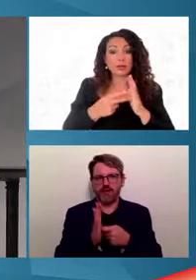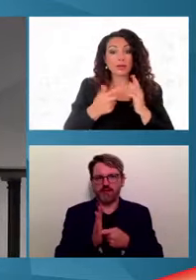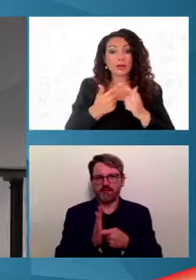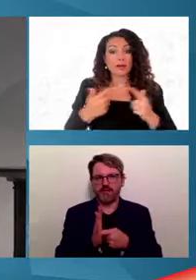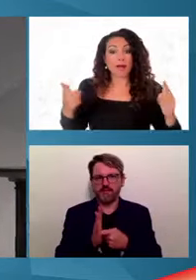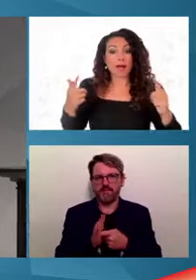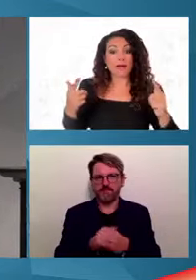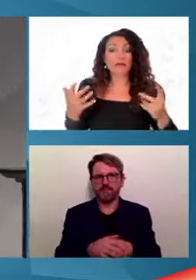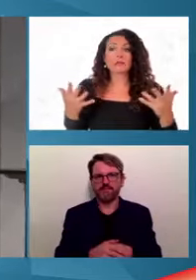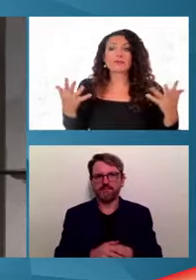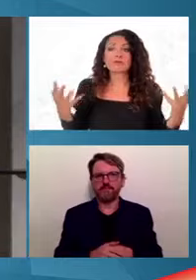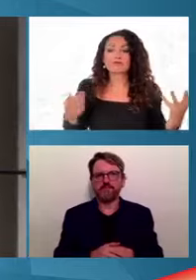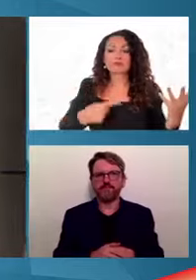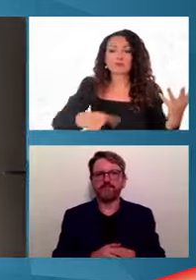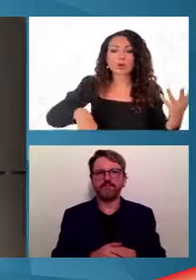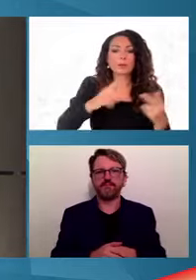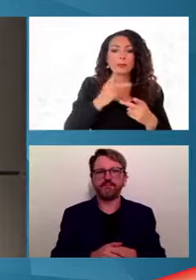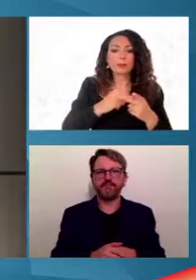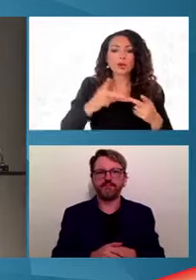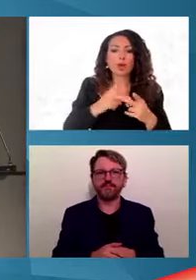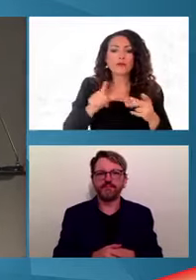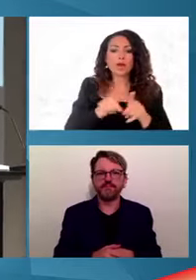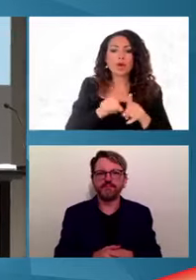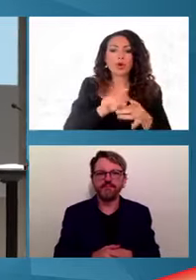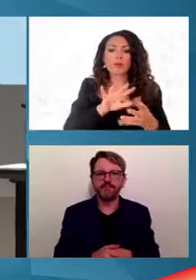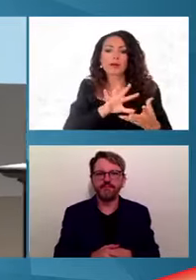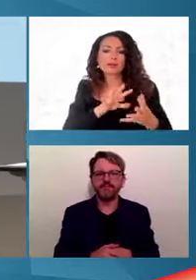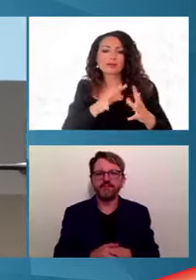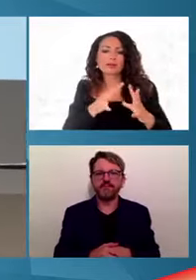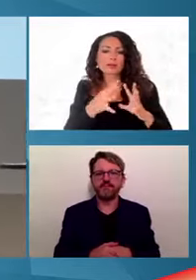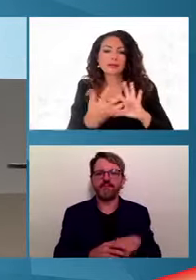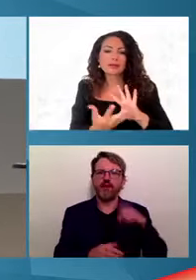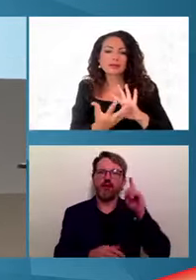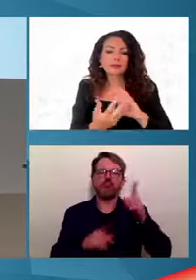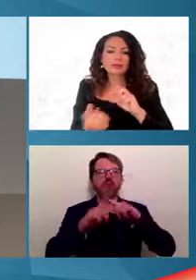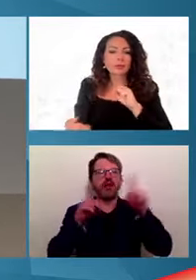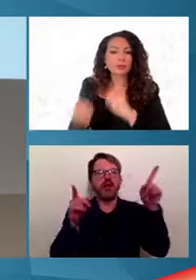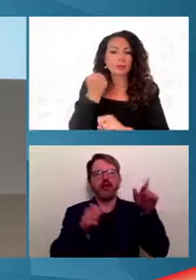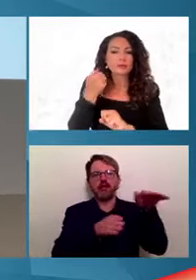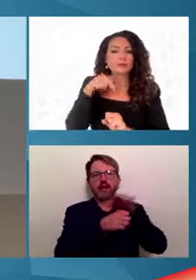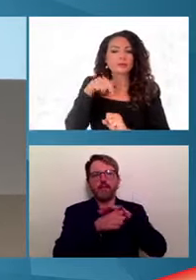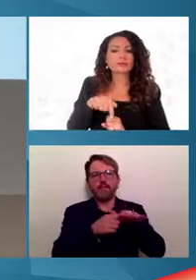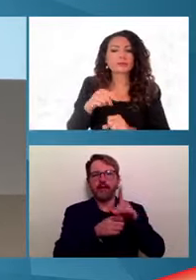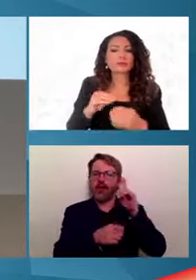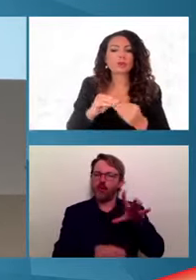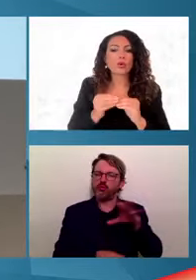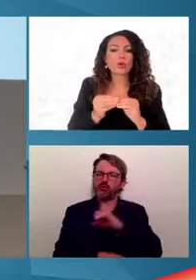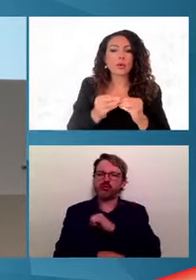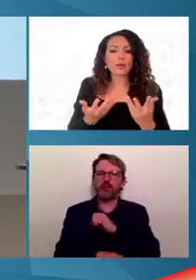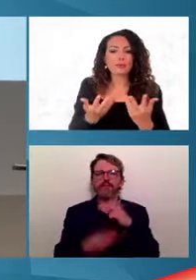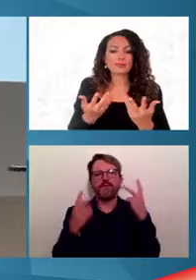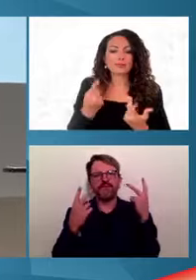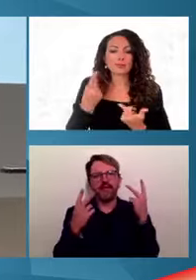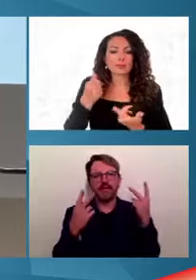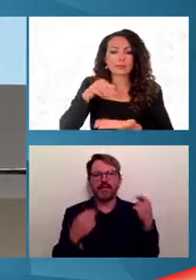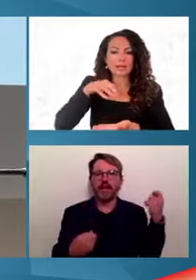un'opportunità. Siamo riusciti ad aumentare ed investire per per quanto riguarda i